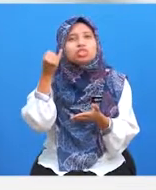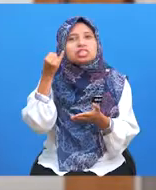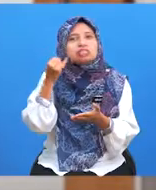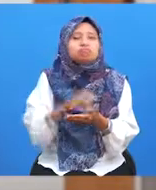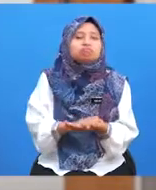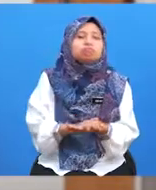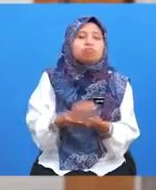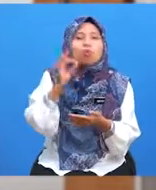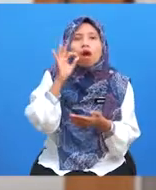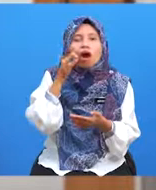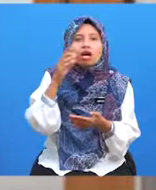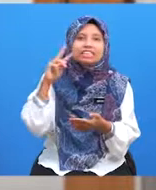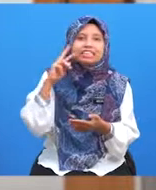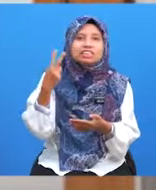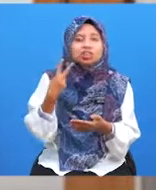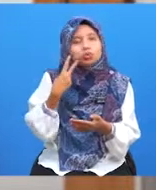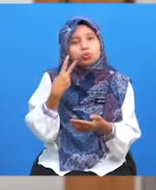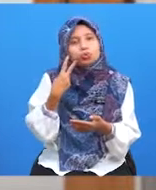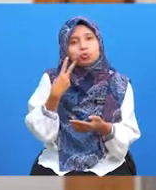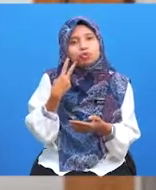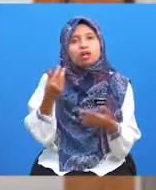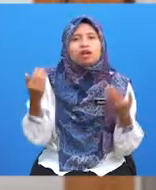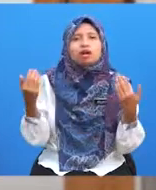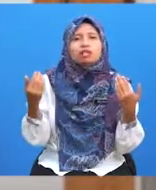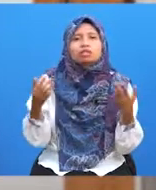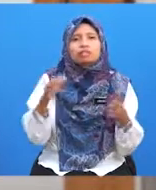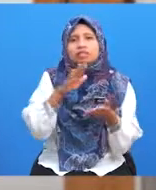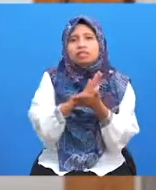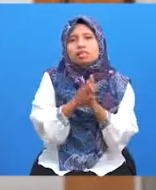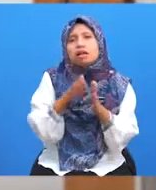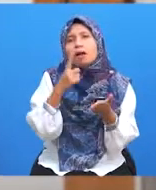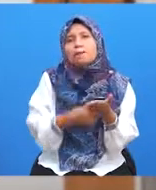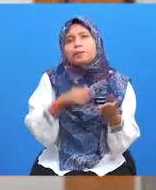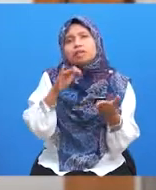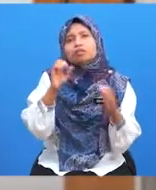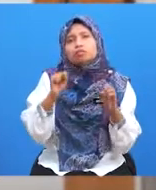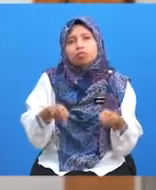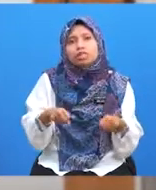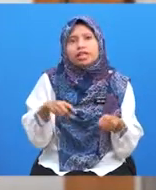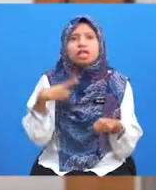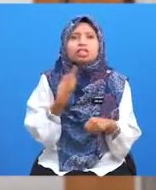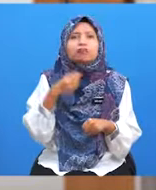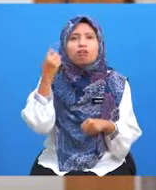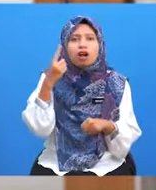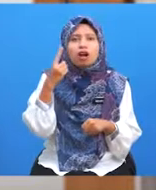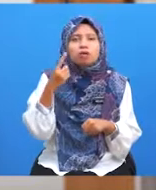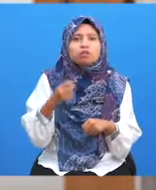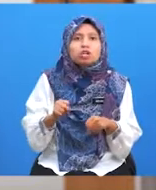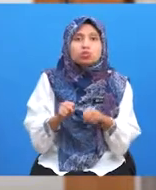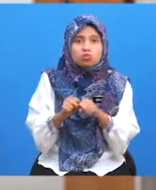mudah di panco Ade boleh diminum terus jadi apa yang kita boleh simpulkan disini ialah sosio-budaya